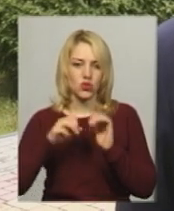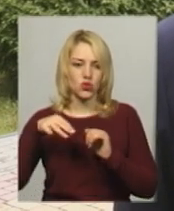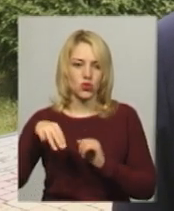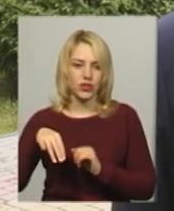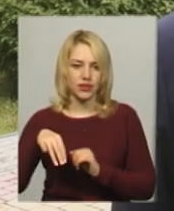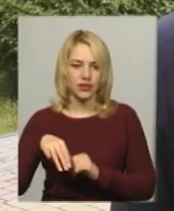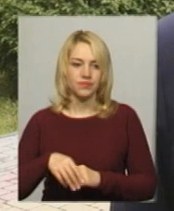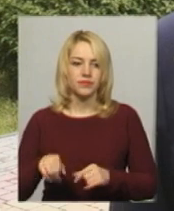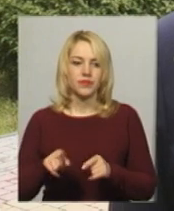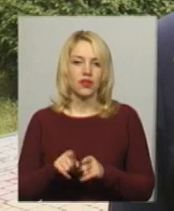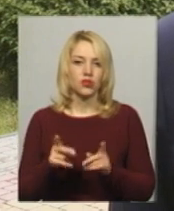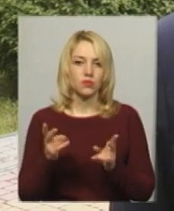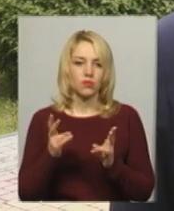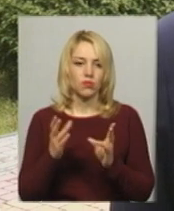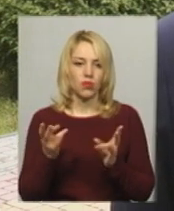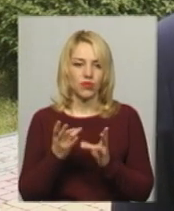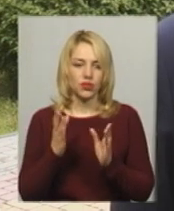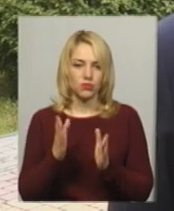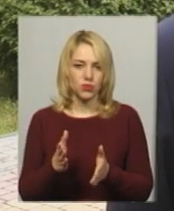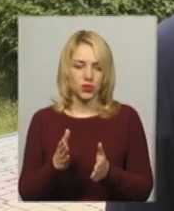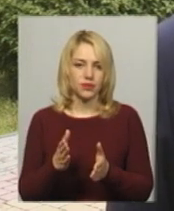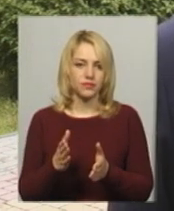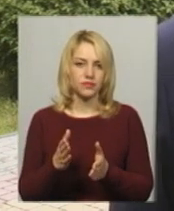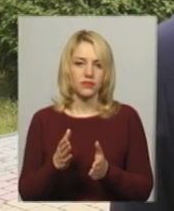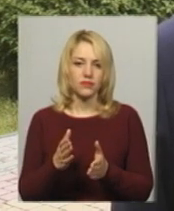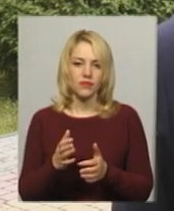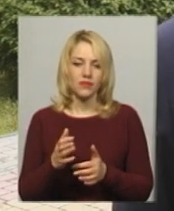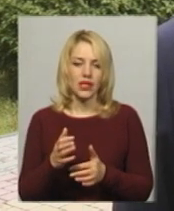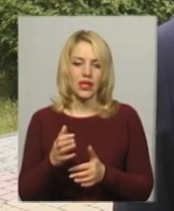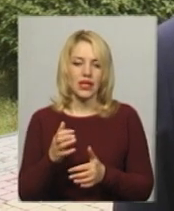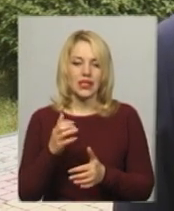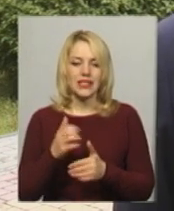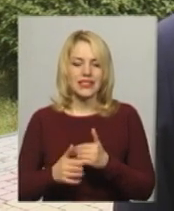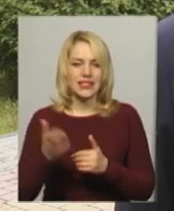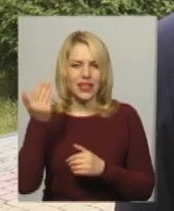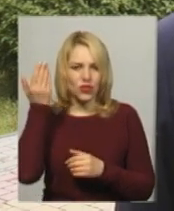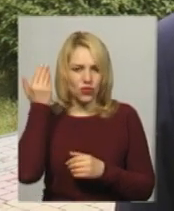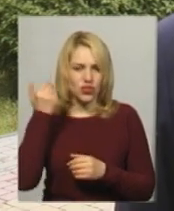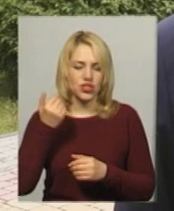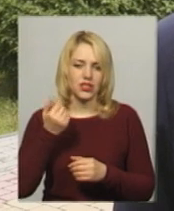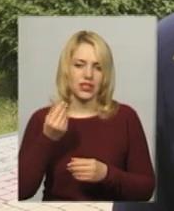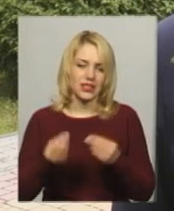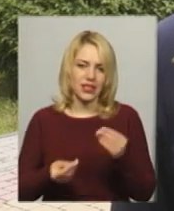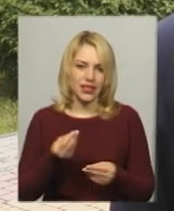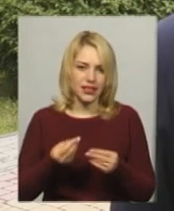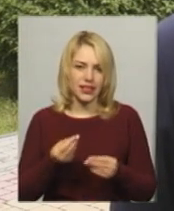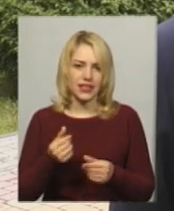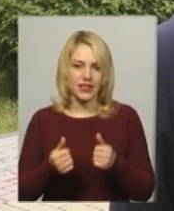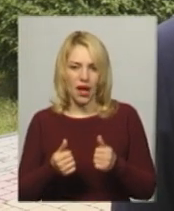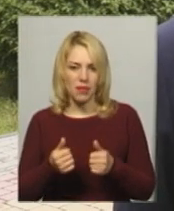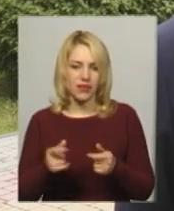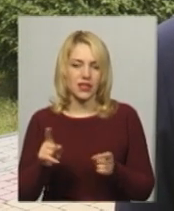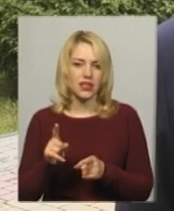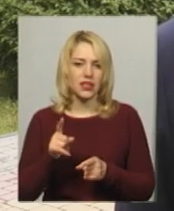століття, мають бути середньовічні забавки та ігри, як це було